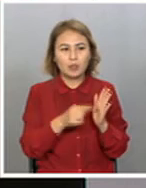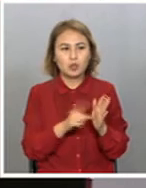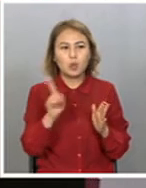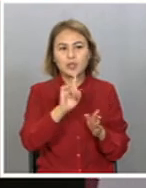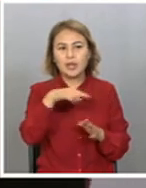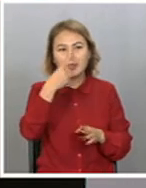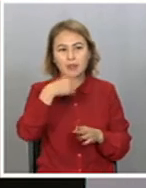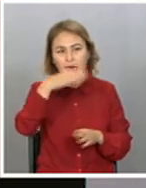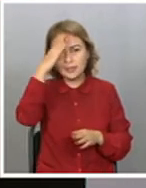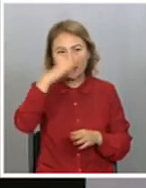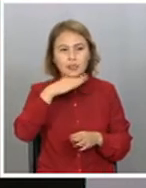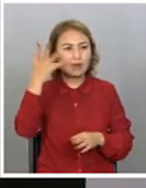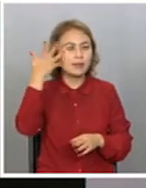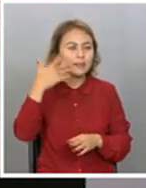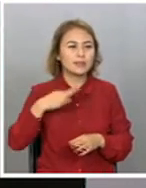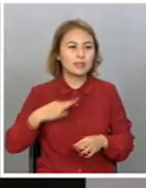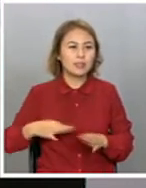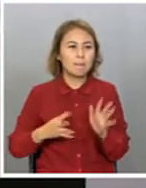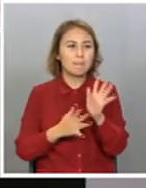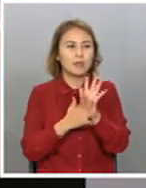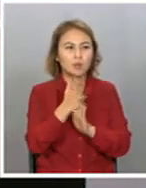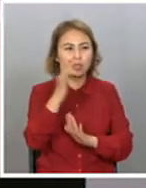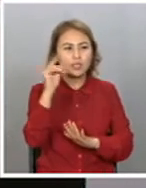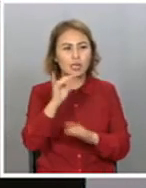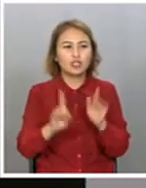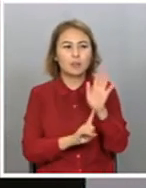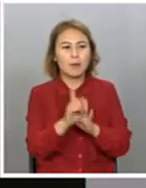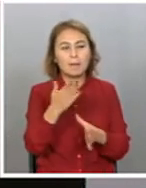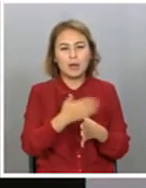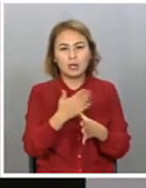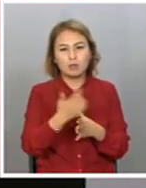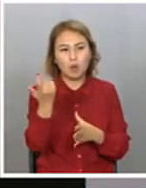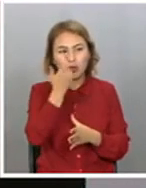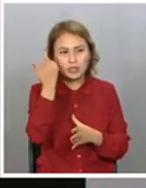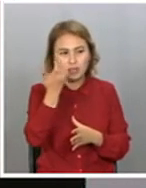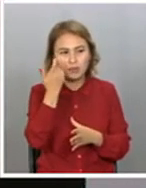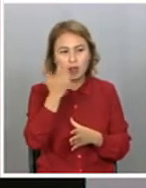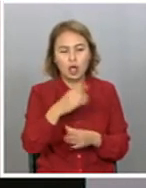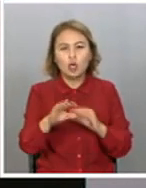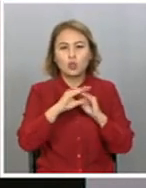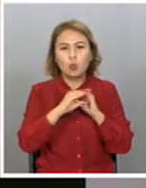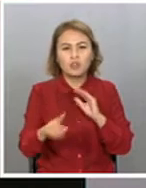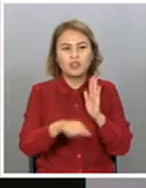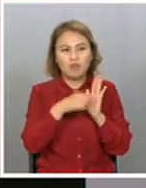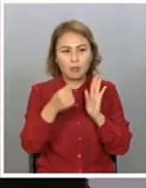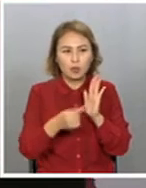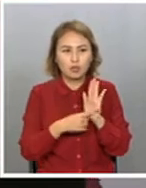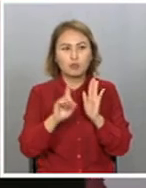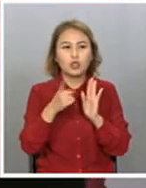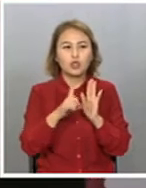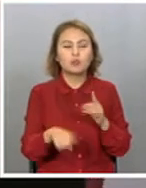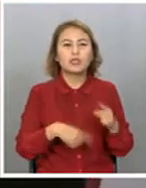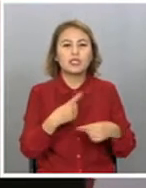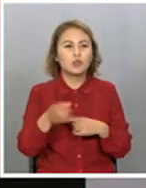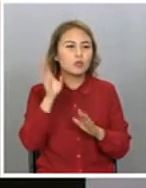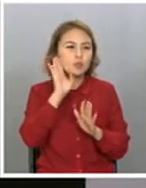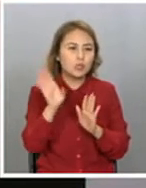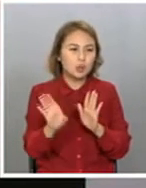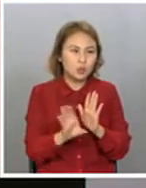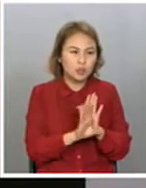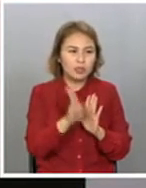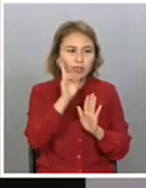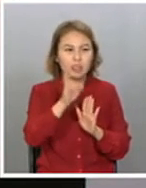Что сказал отец, когда сын подрос и начал помогать по хозяйству? Толстый вопрос. Почему